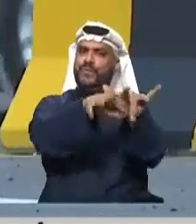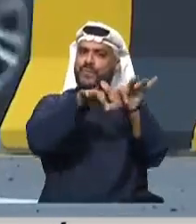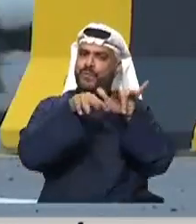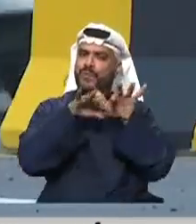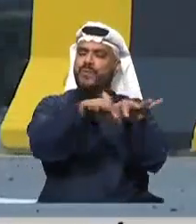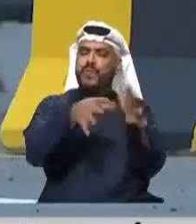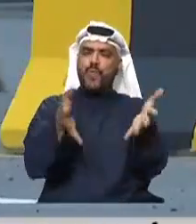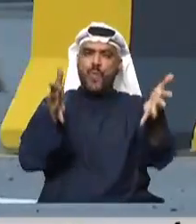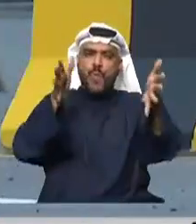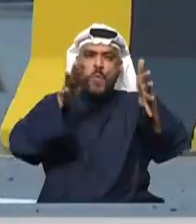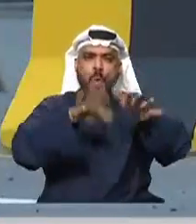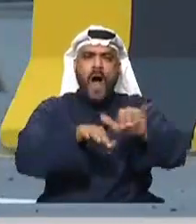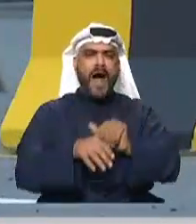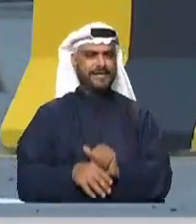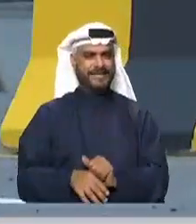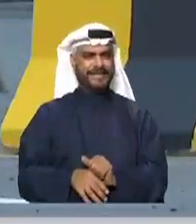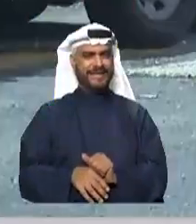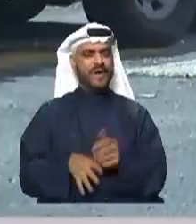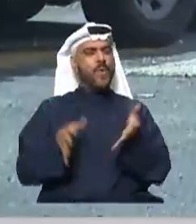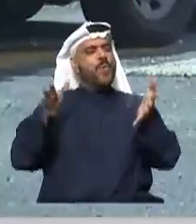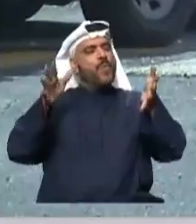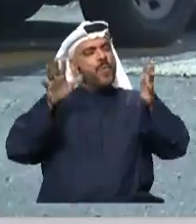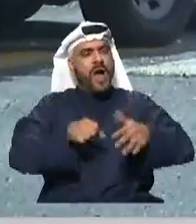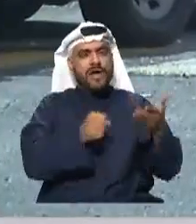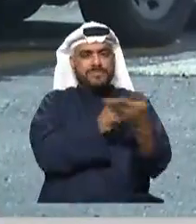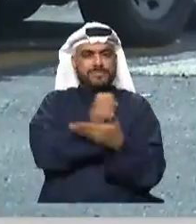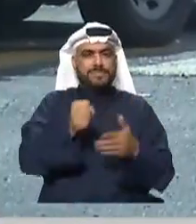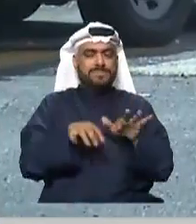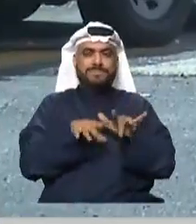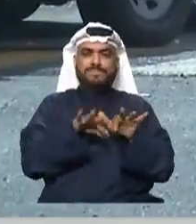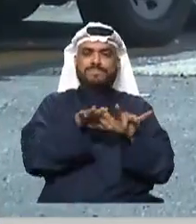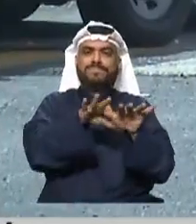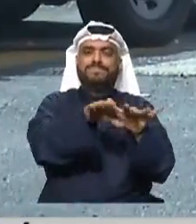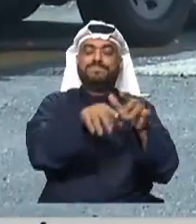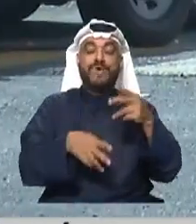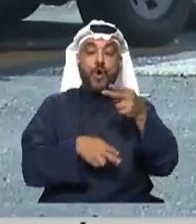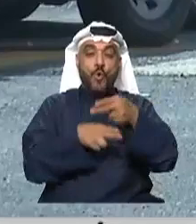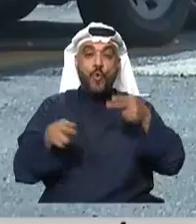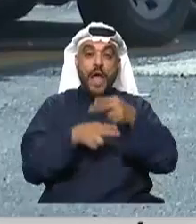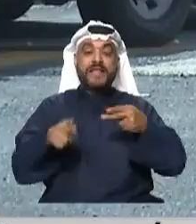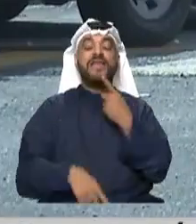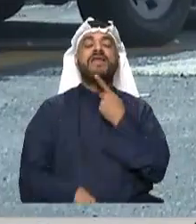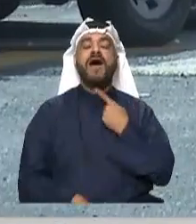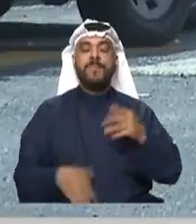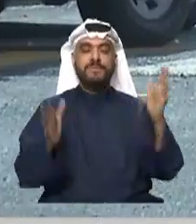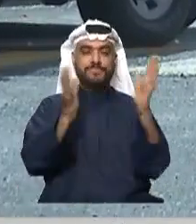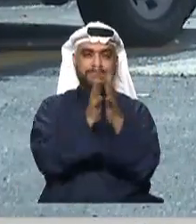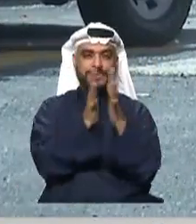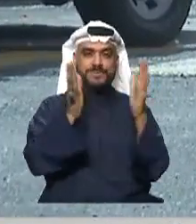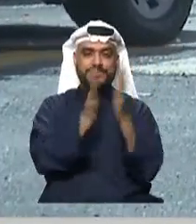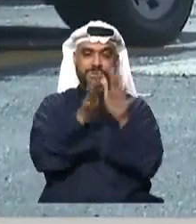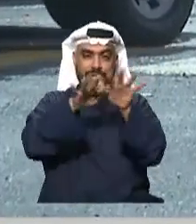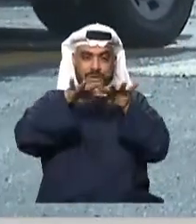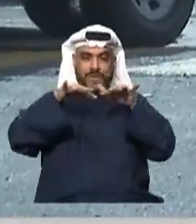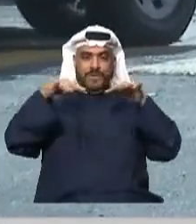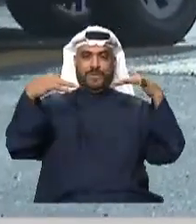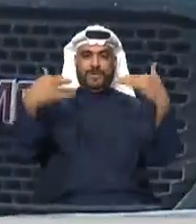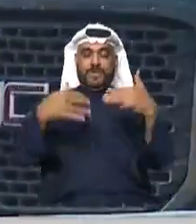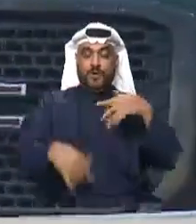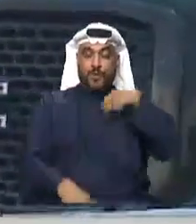مواطنين مجلس التعاون لحضور منافسات خليجي 25 وسط جهود كبرى